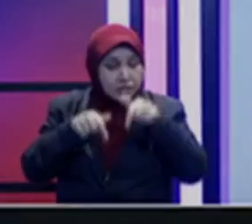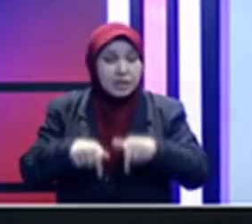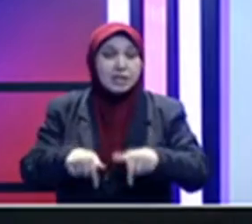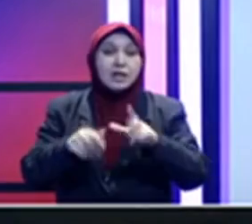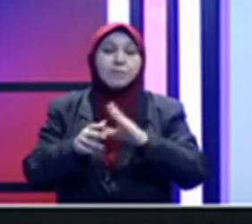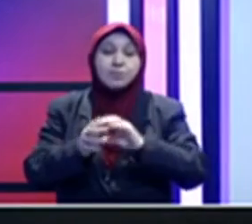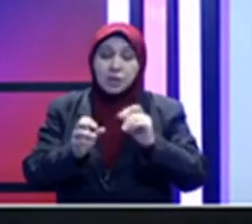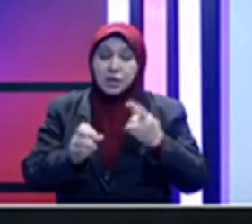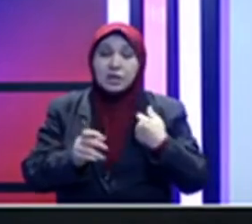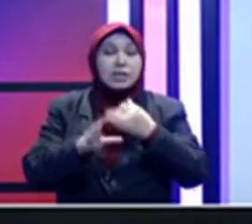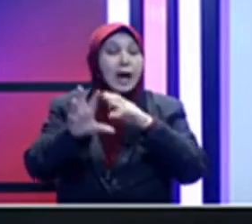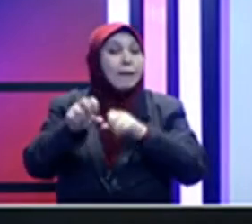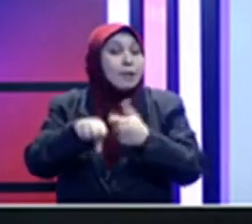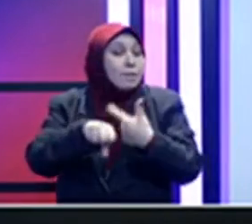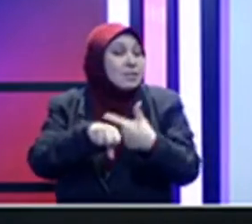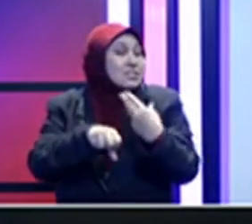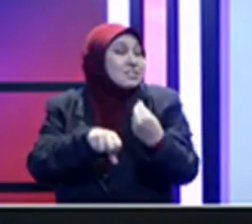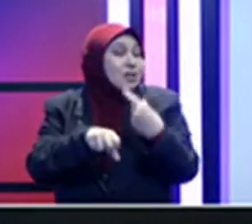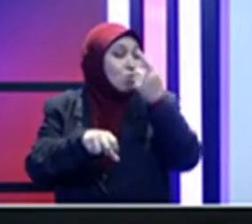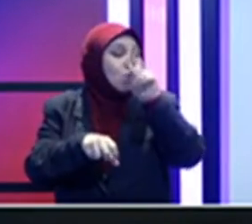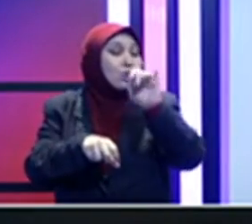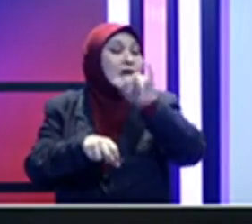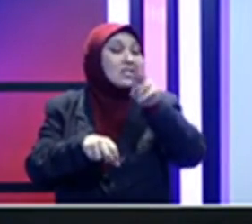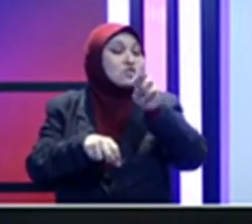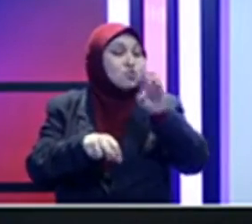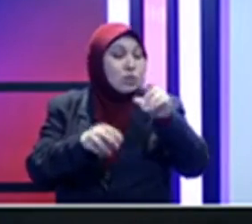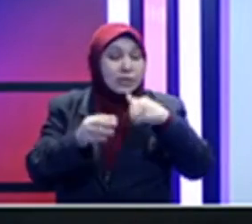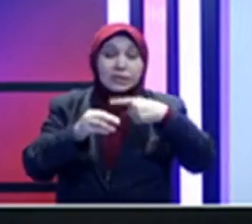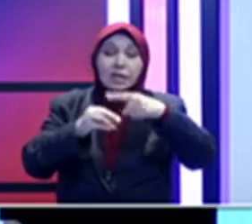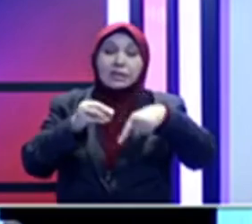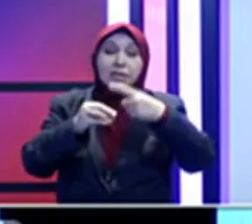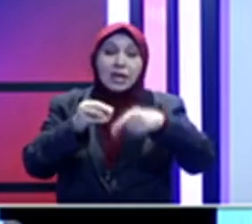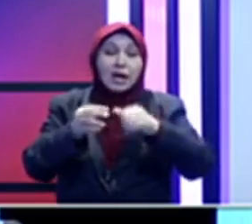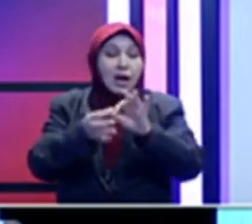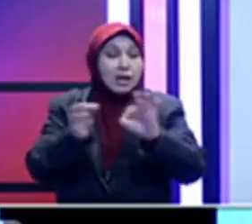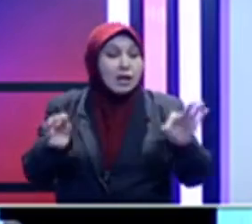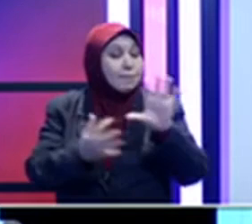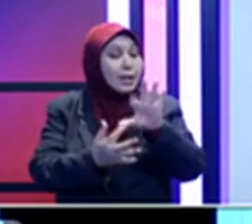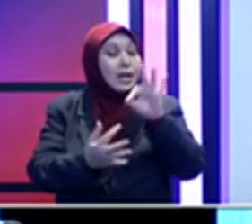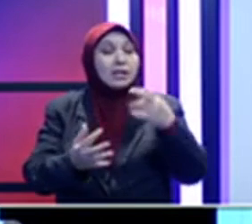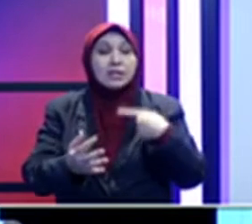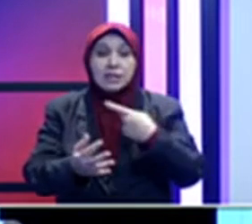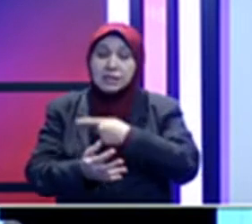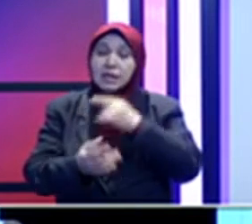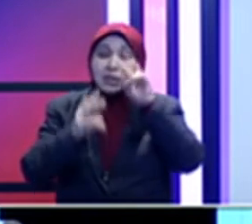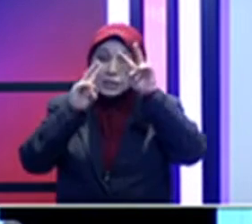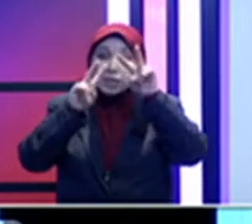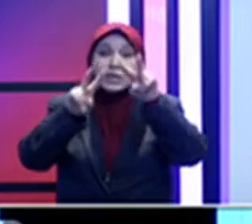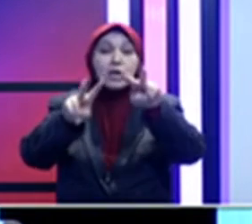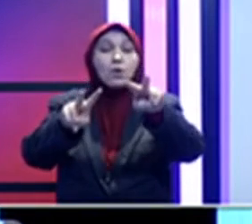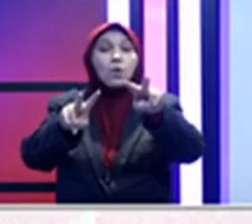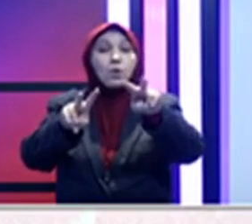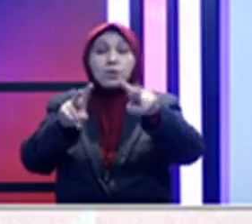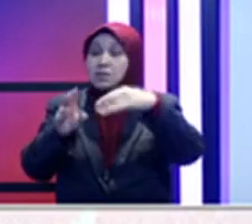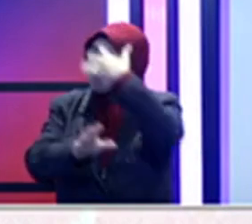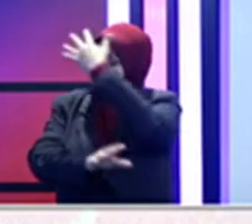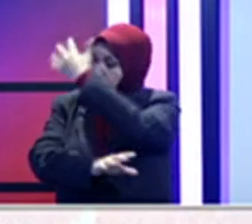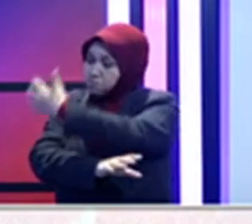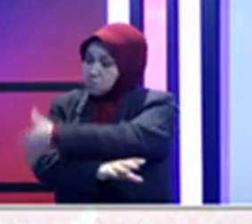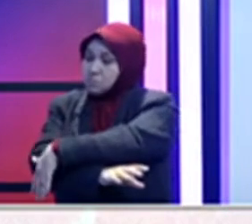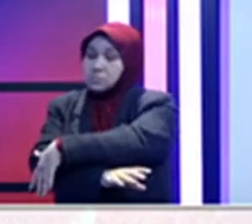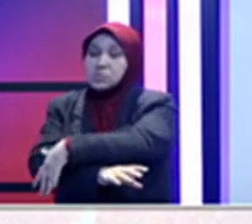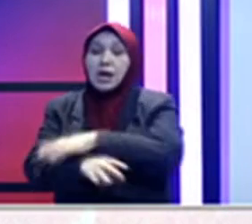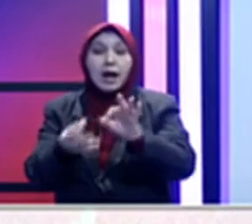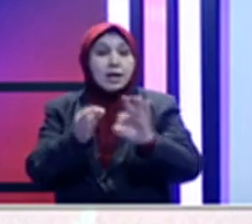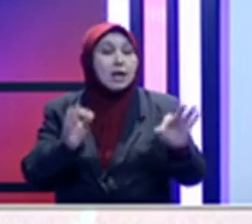Hai baik tambiski tajwid padahal ini berkenaan dengan ayat yang pilihan kita kita lihat di Selat kita pada ayat